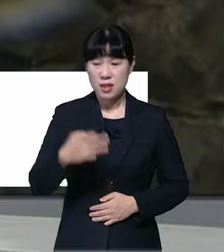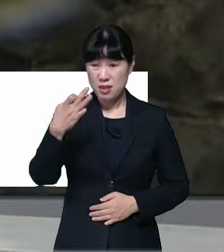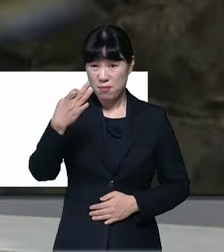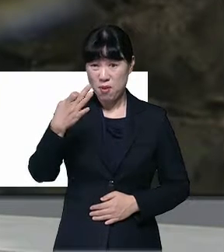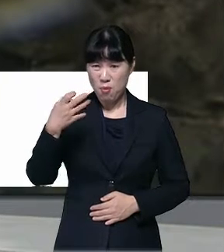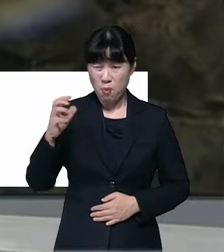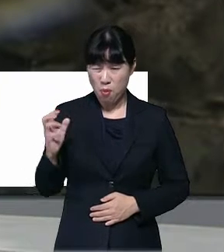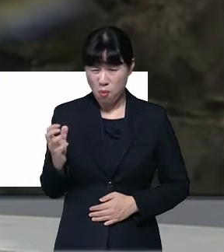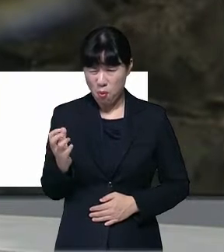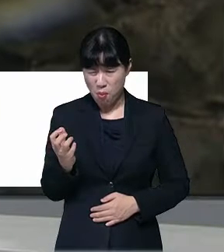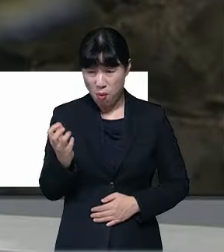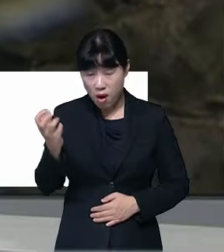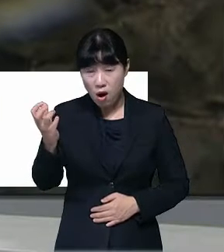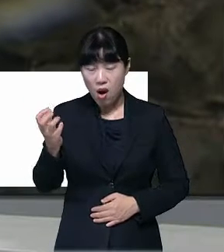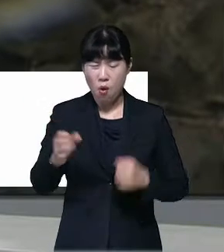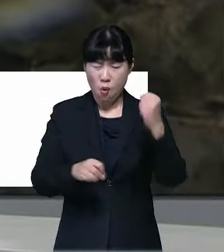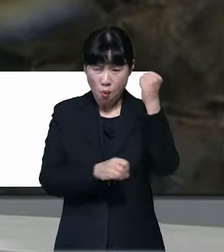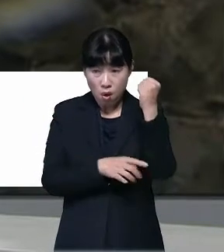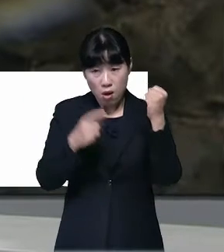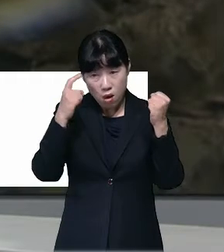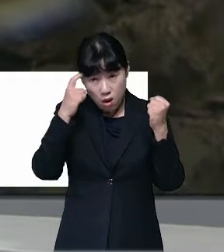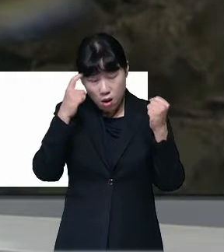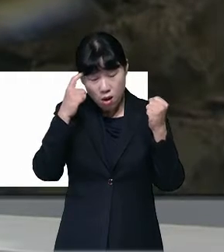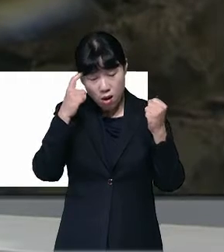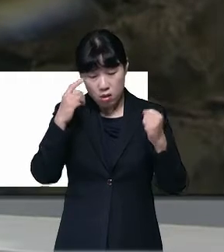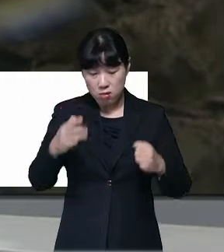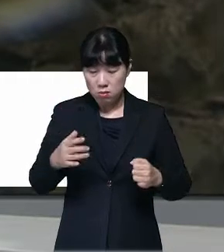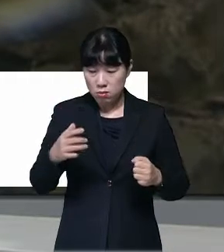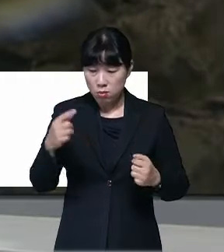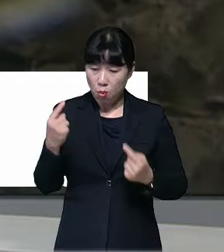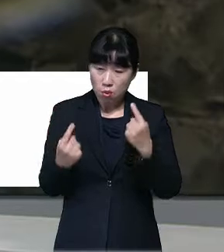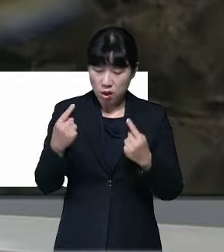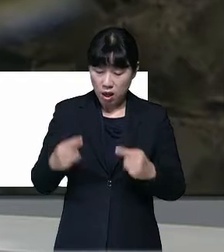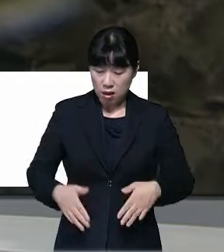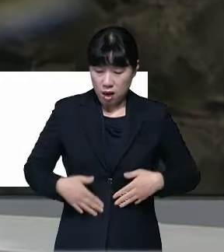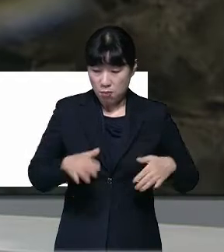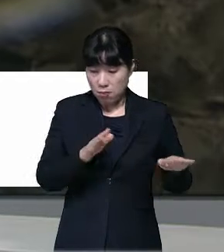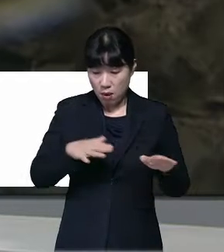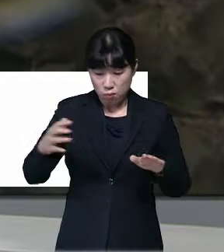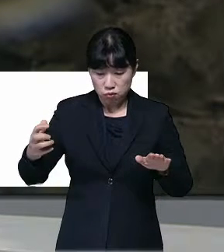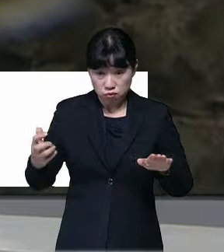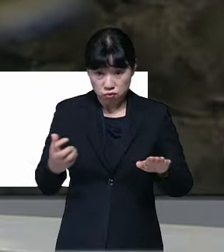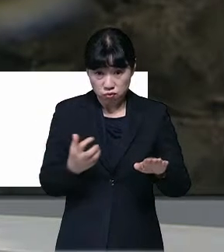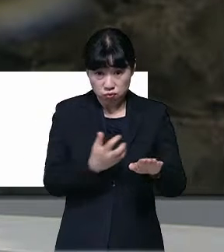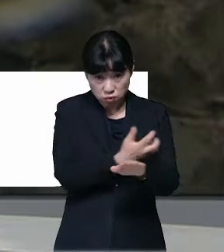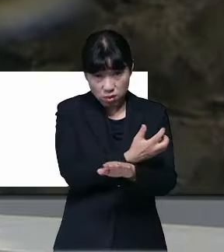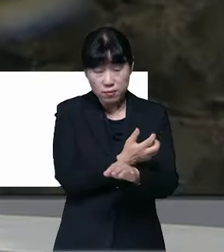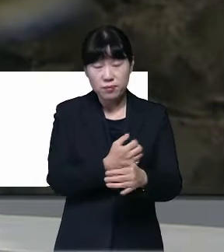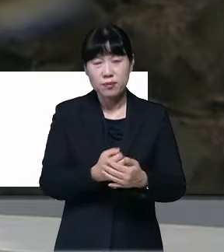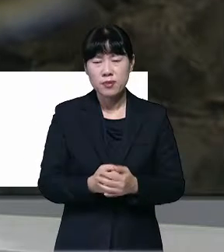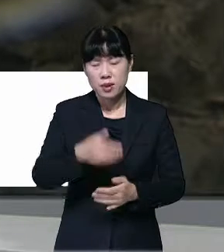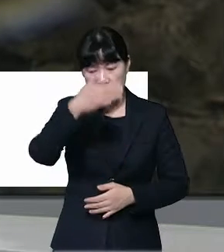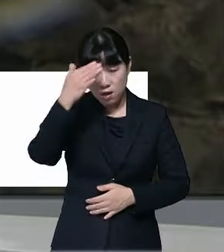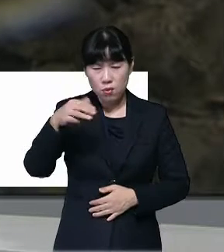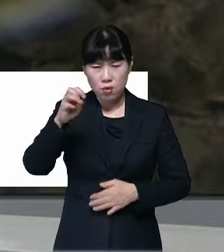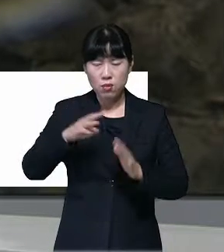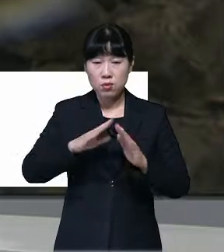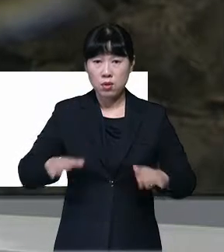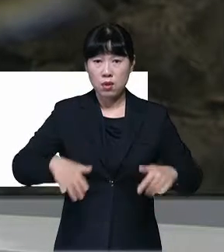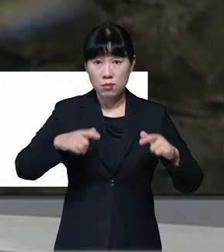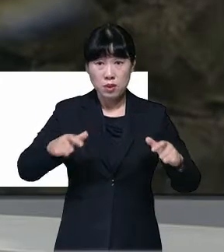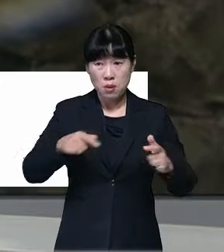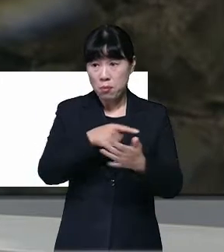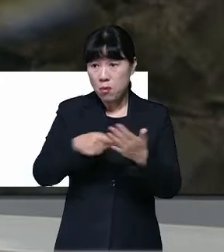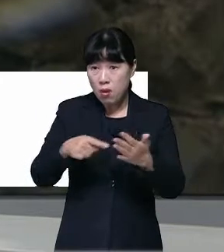제14호 태풍 찬투가 당초 예상보단 남쪽으로 치우친 채 남해상을 통과했습니다. 다행히 광주와 전남